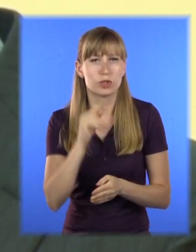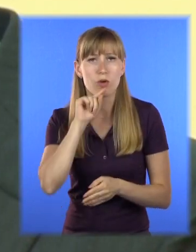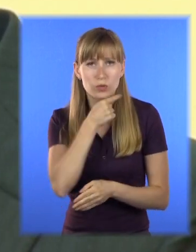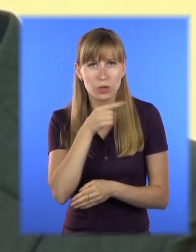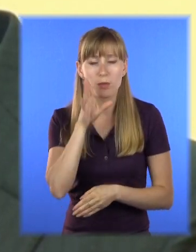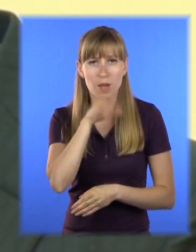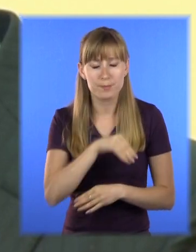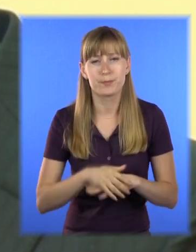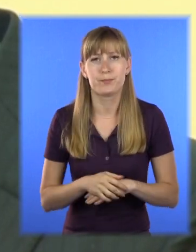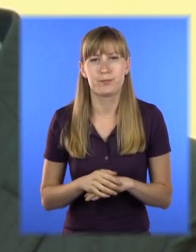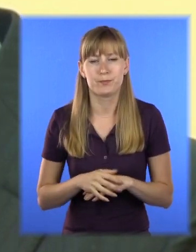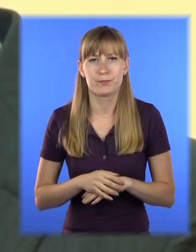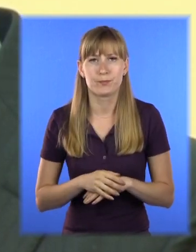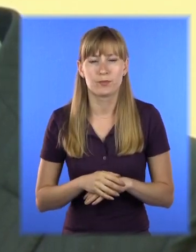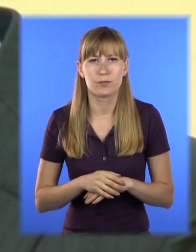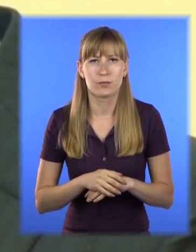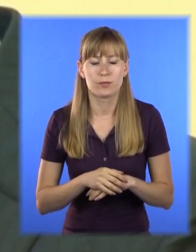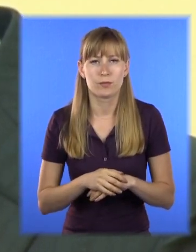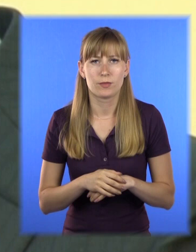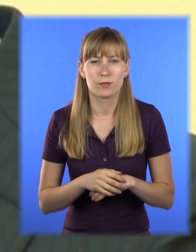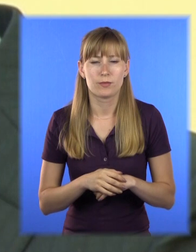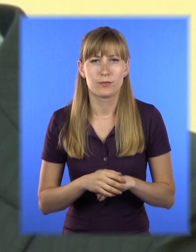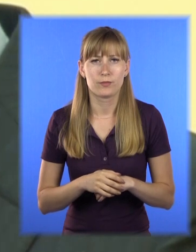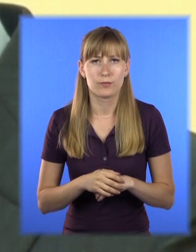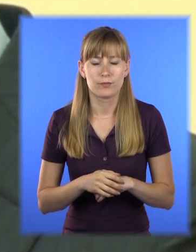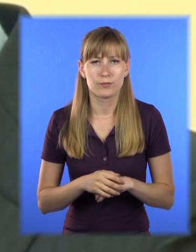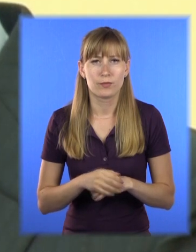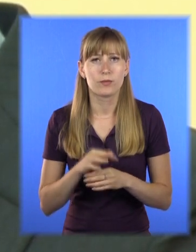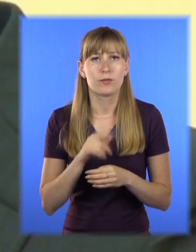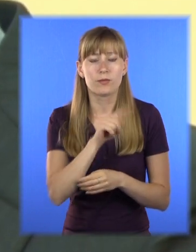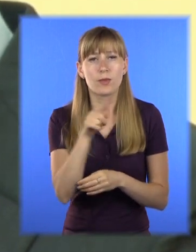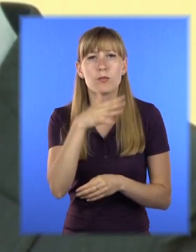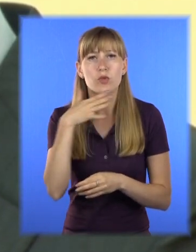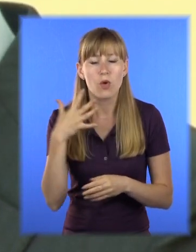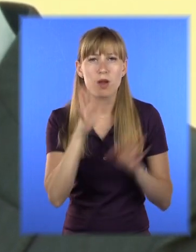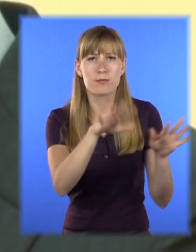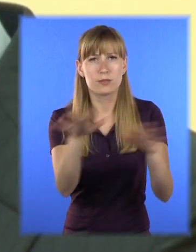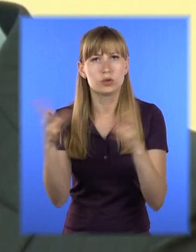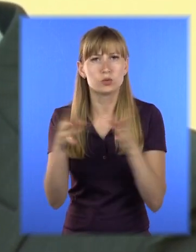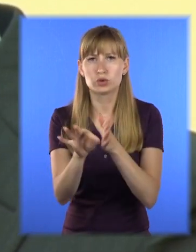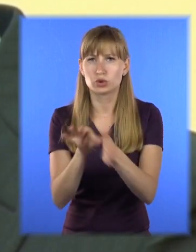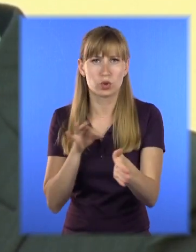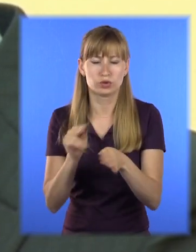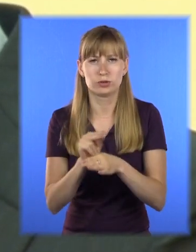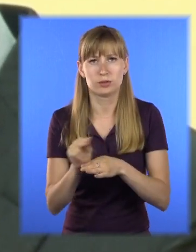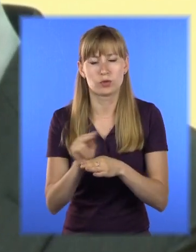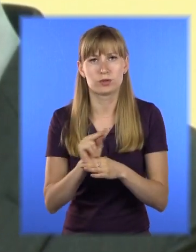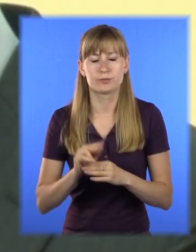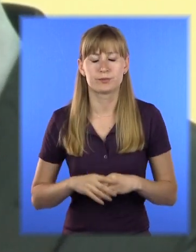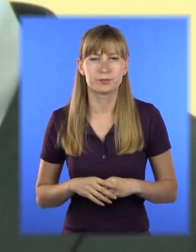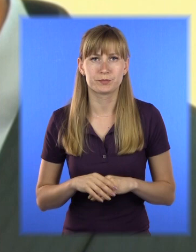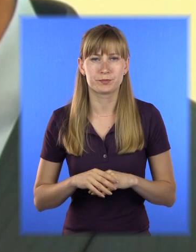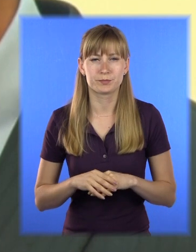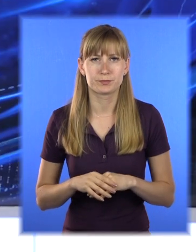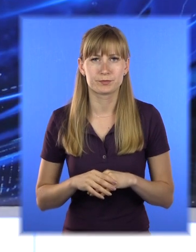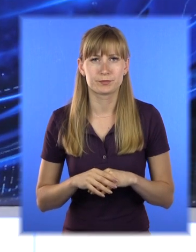такий ремонт, не є великою. Десь 15% усіх те доріг. Решта потребує термінового капітального